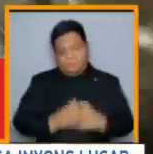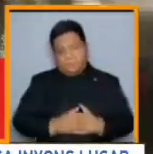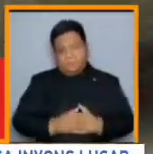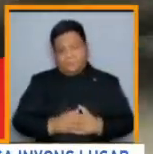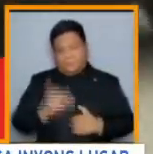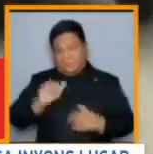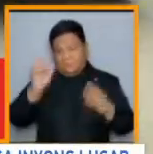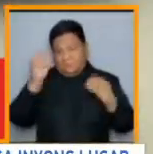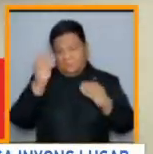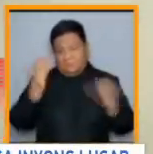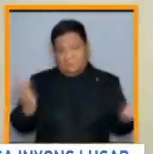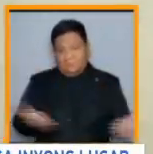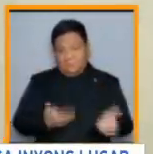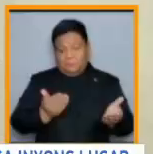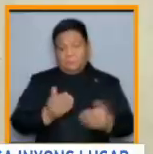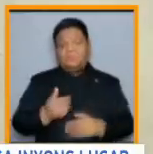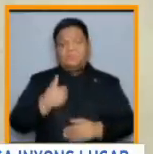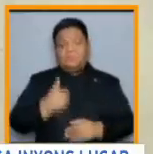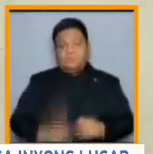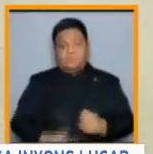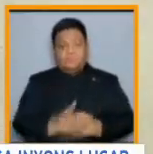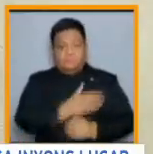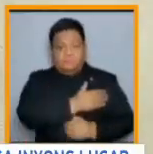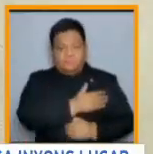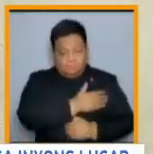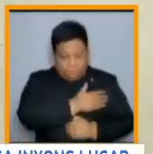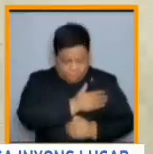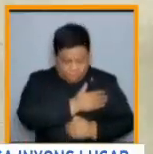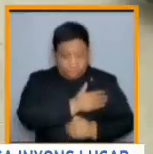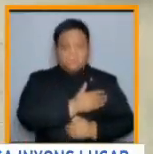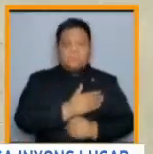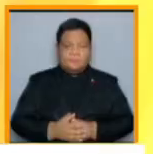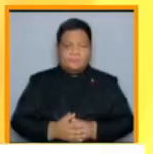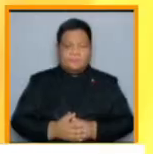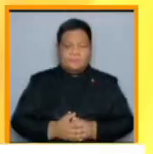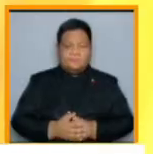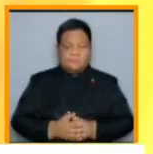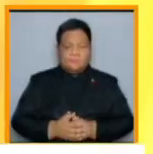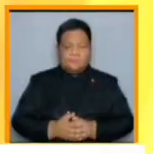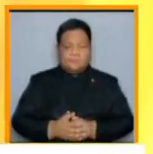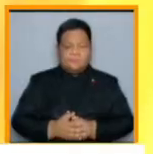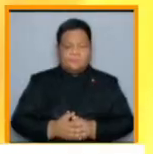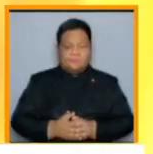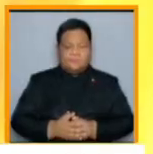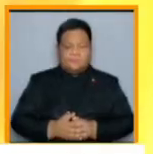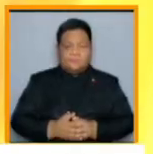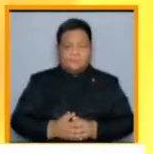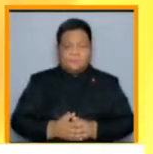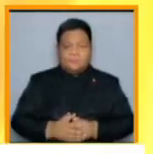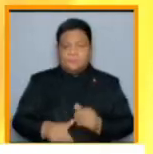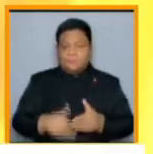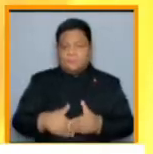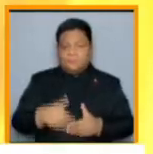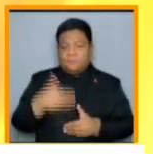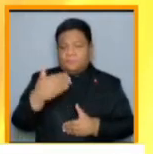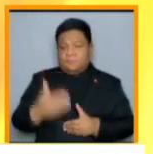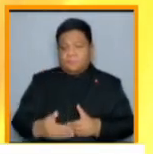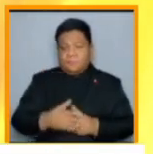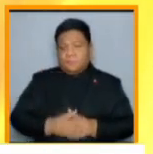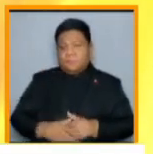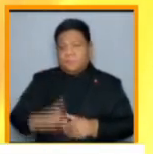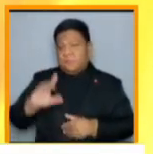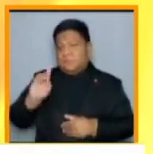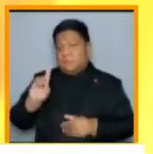sa Maynila. Ako po si Darlene Kay, buong puso para sa Pilipino. Pinumpirma ni Interior Secretary Eduardo Anyo na mayroon talaga